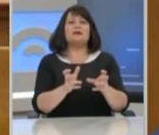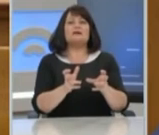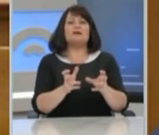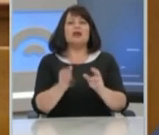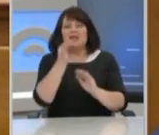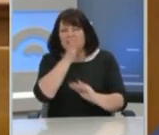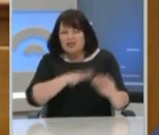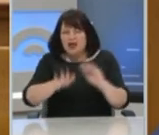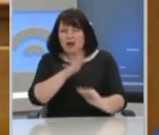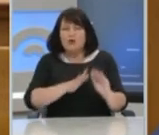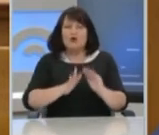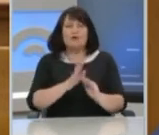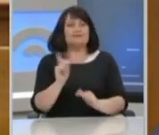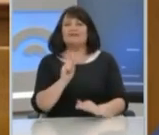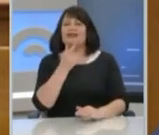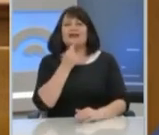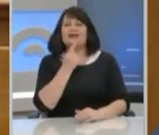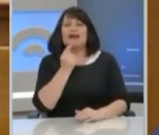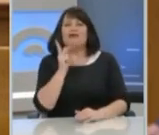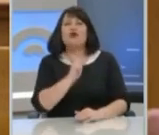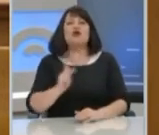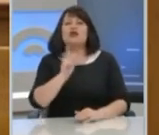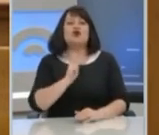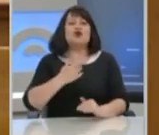είναι εύκολο να δημιουργήσετε κοινωνική δυναμική.